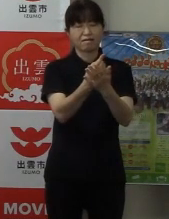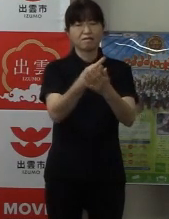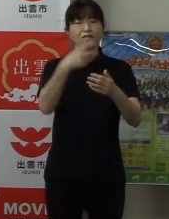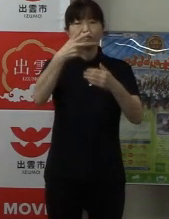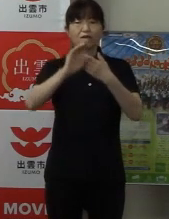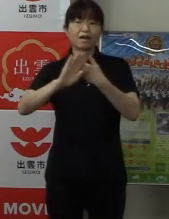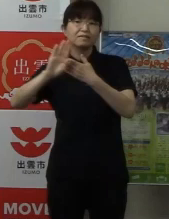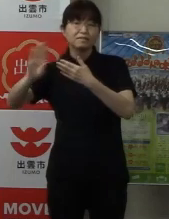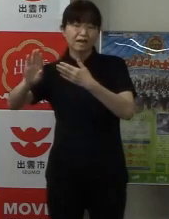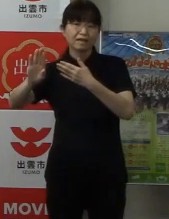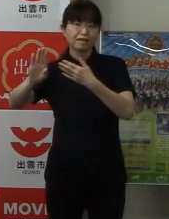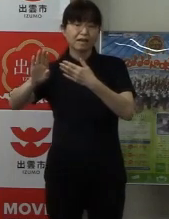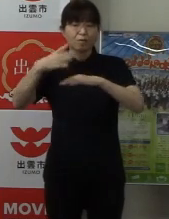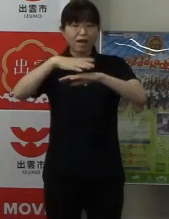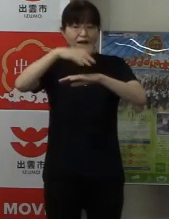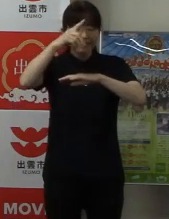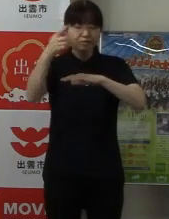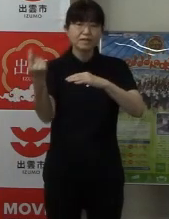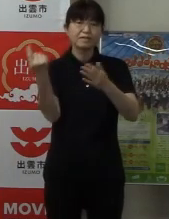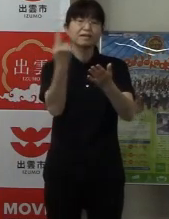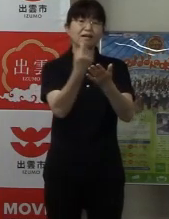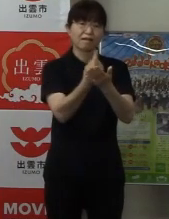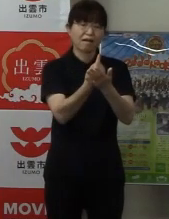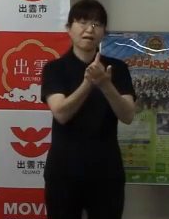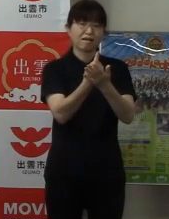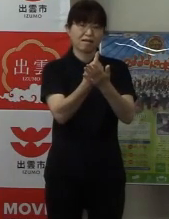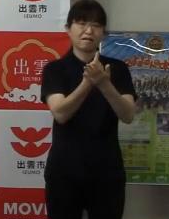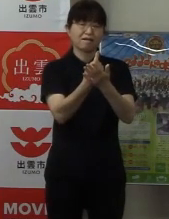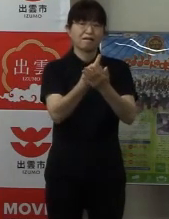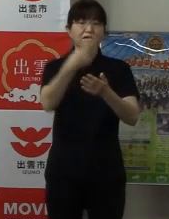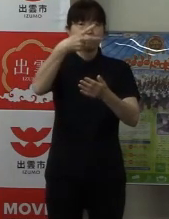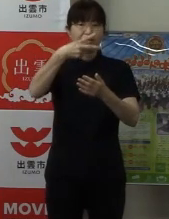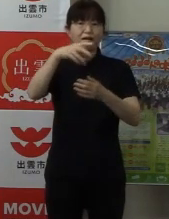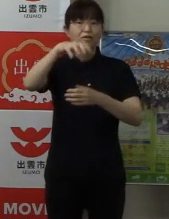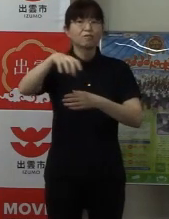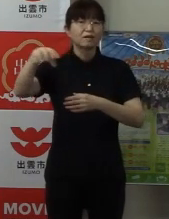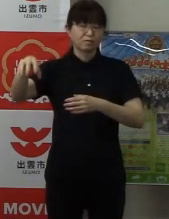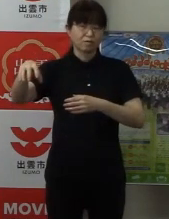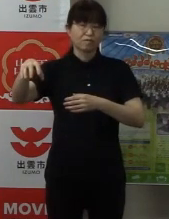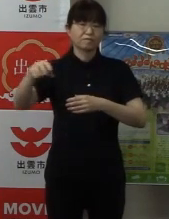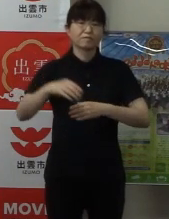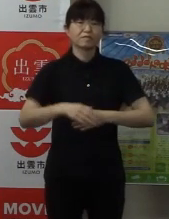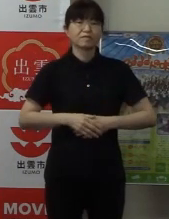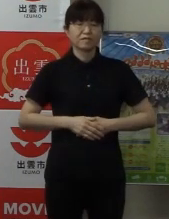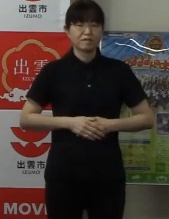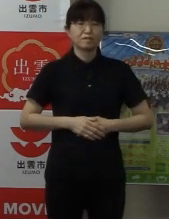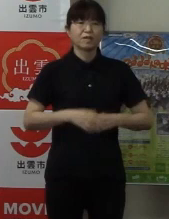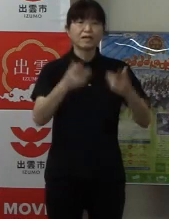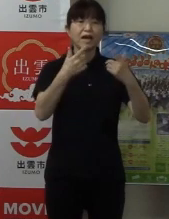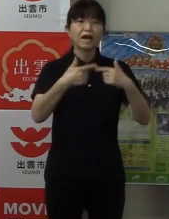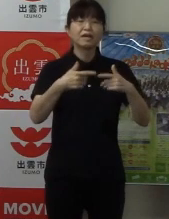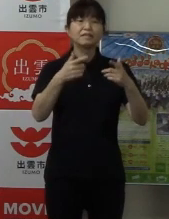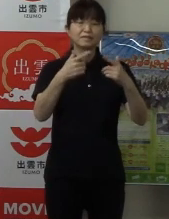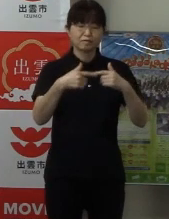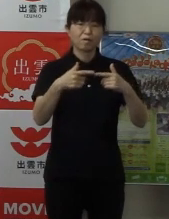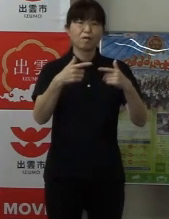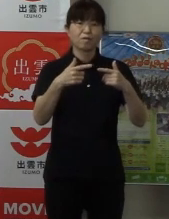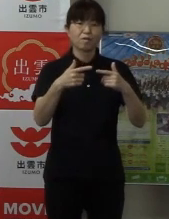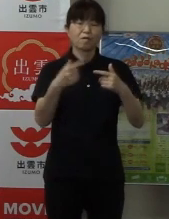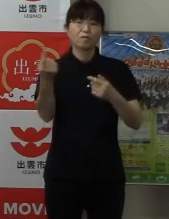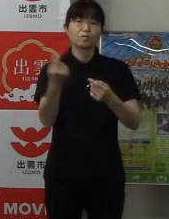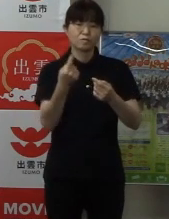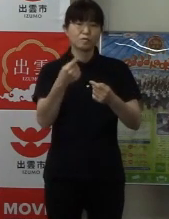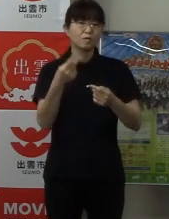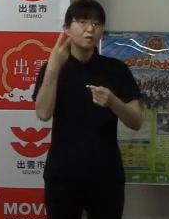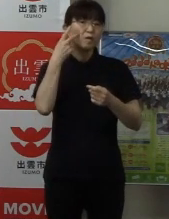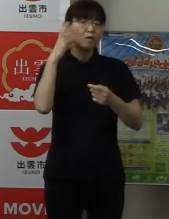からはですね、初参加が2校、また常連の松江商